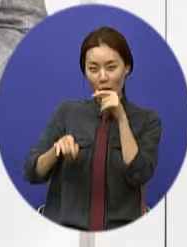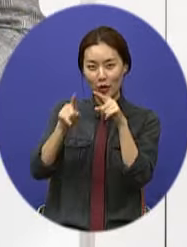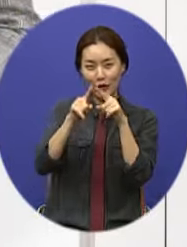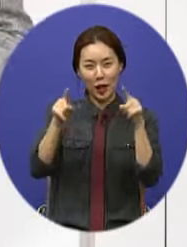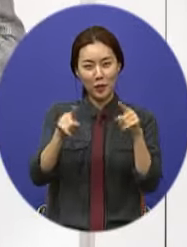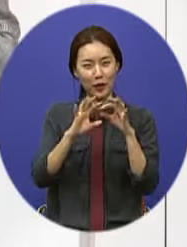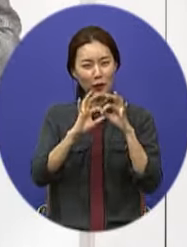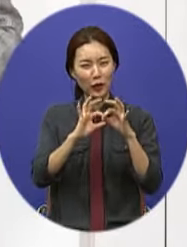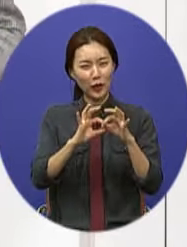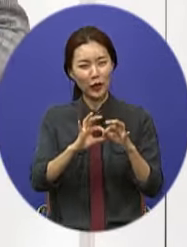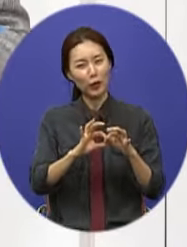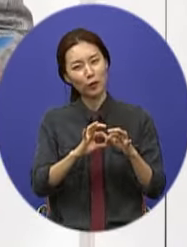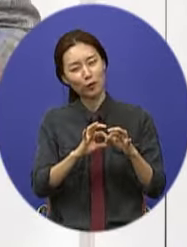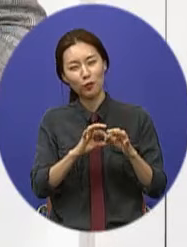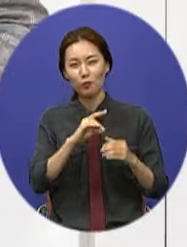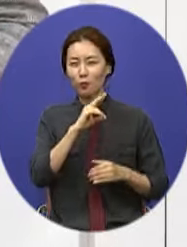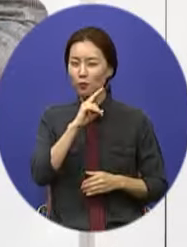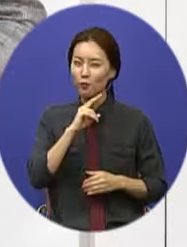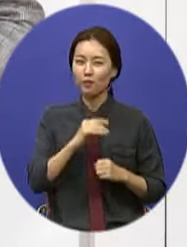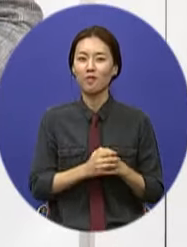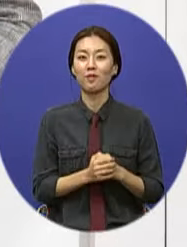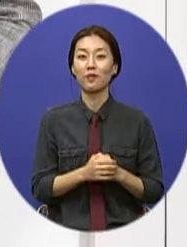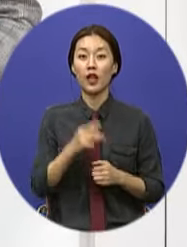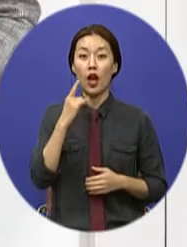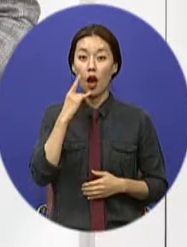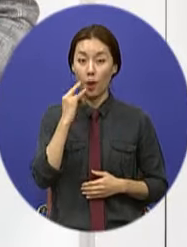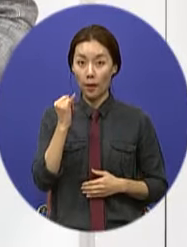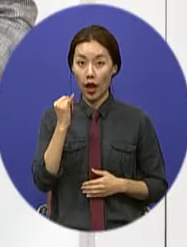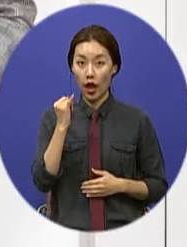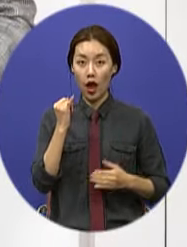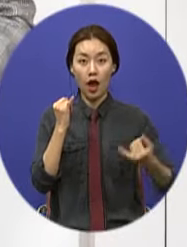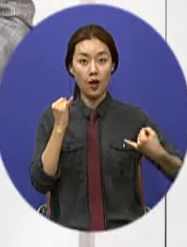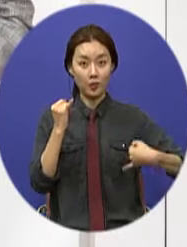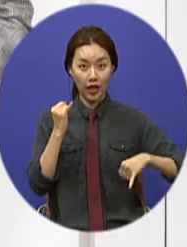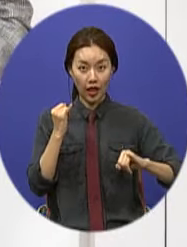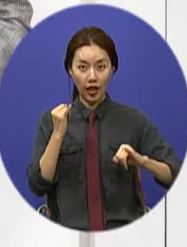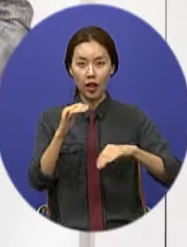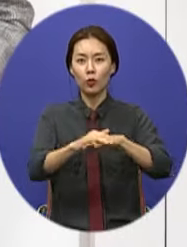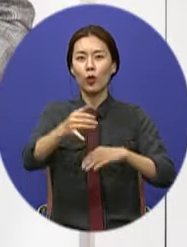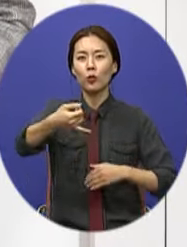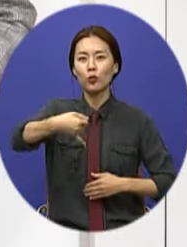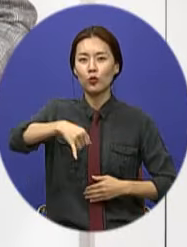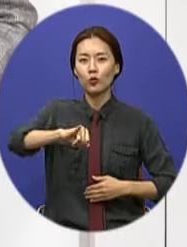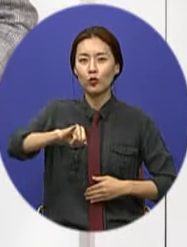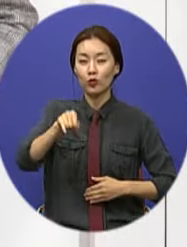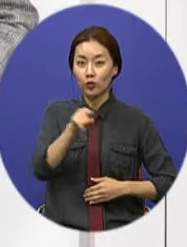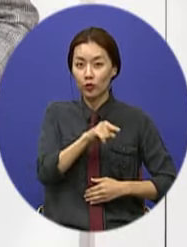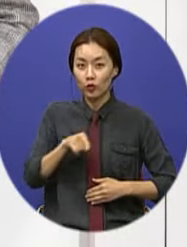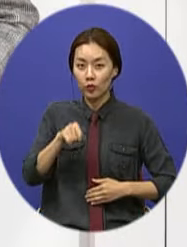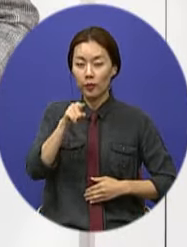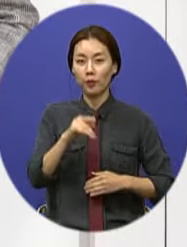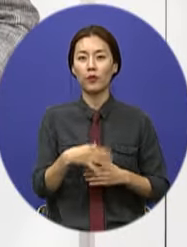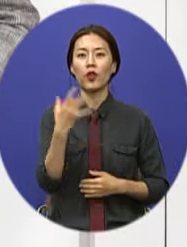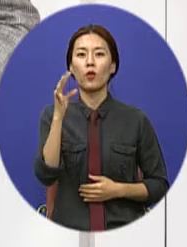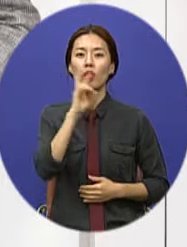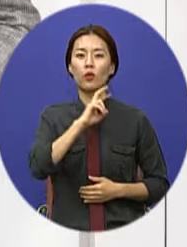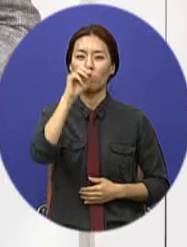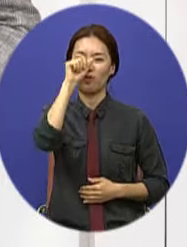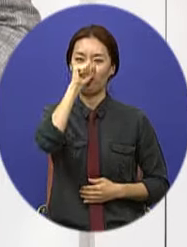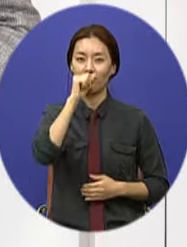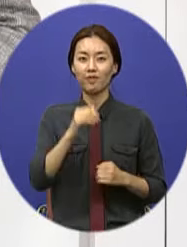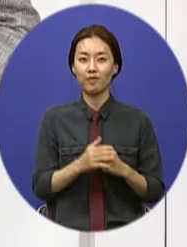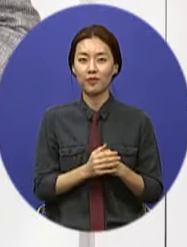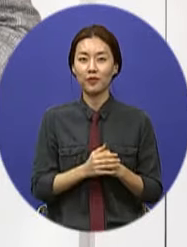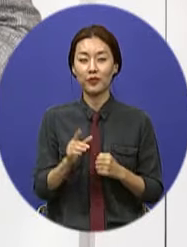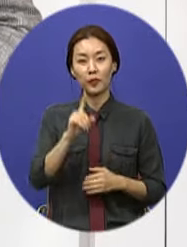부르는 삼각관계가 지금 어머님하고 따님하고 손주하고 네, 그 삼각관계네. 아, 예, 그 노래 제가 워낙 좋아하니까. 아, 그렇구나.